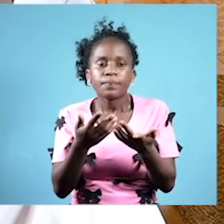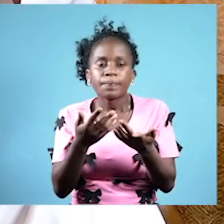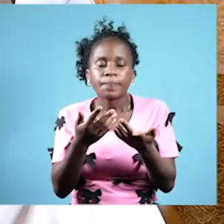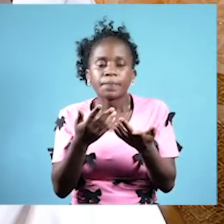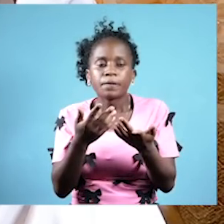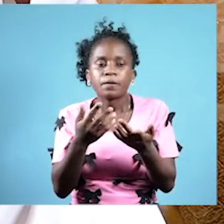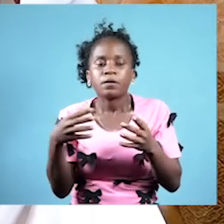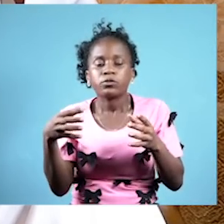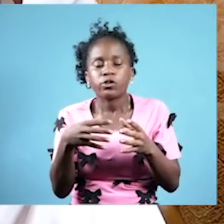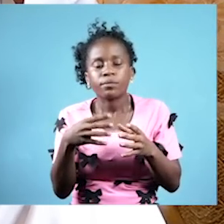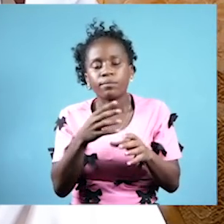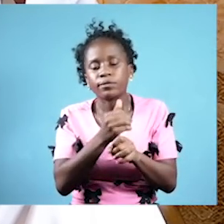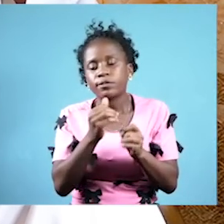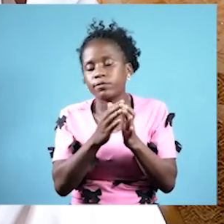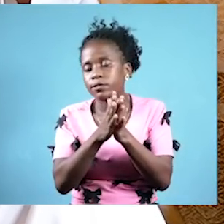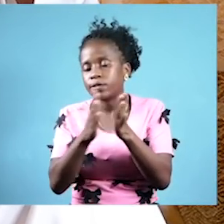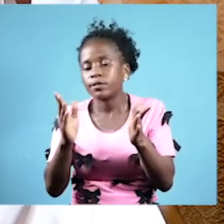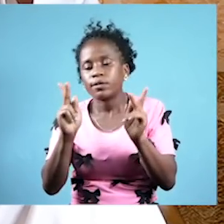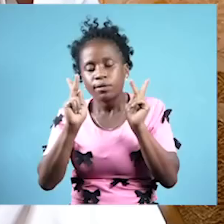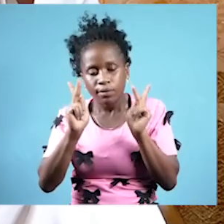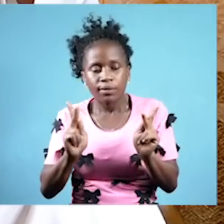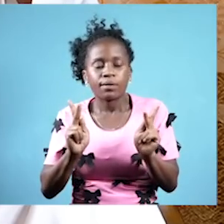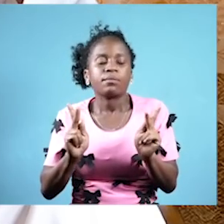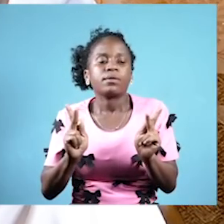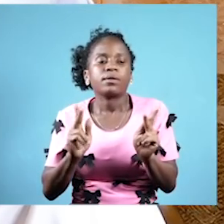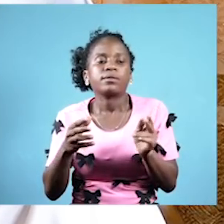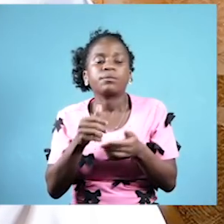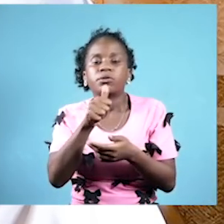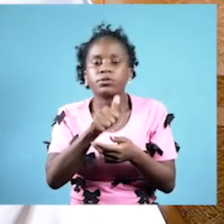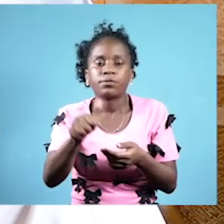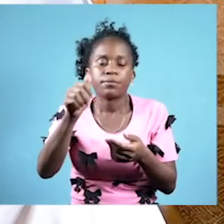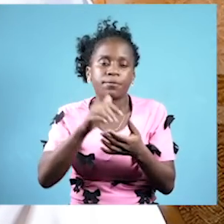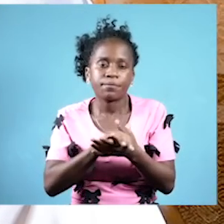anazichukua mwenyekiti wa chama sasa hivi